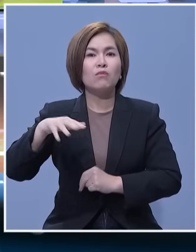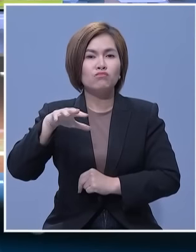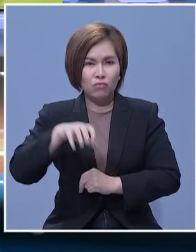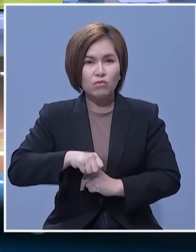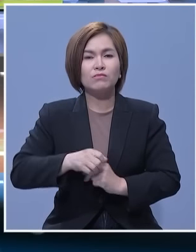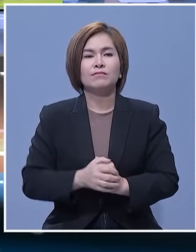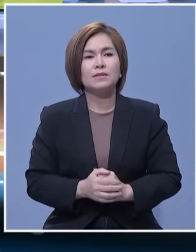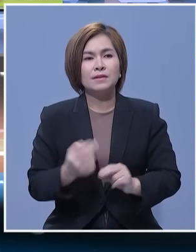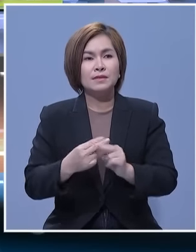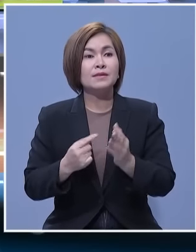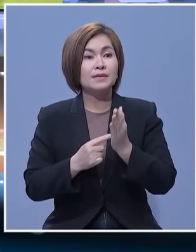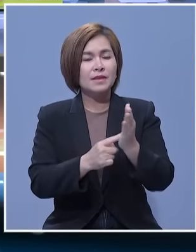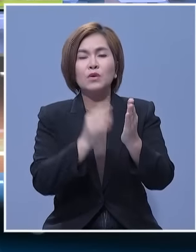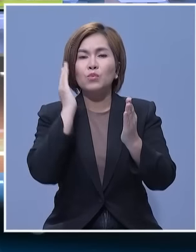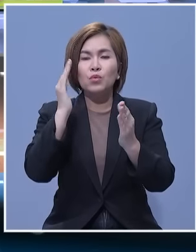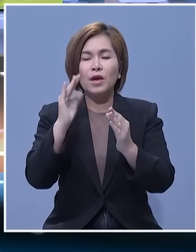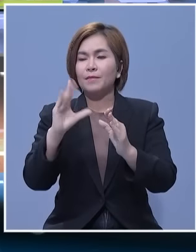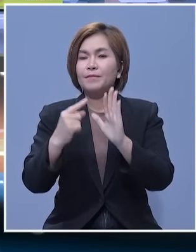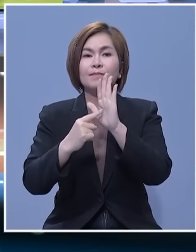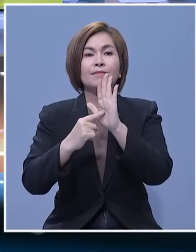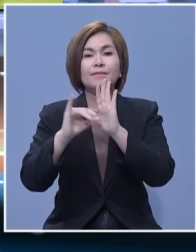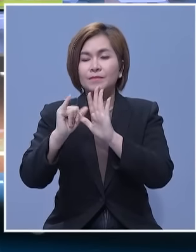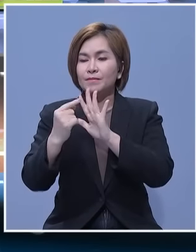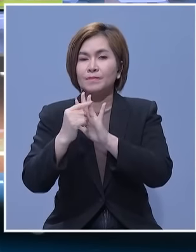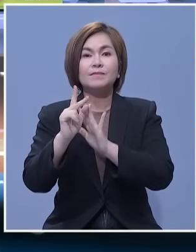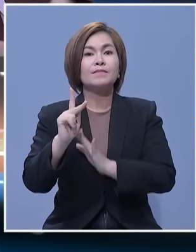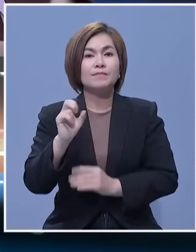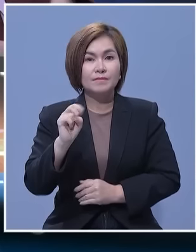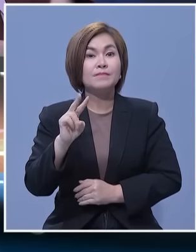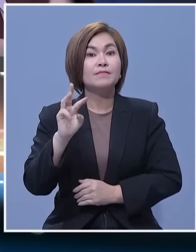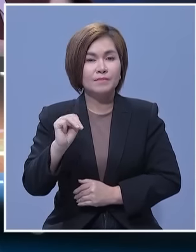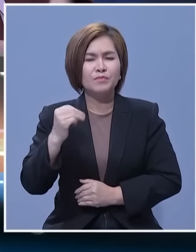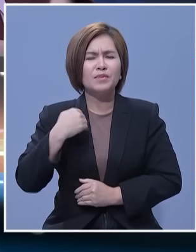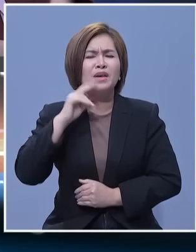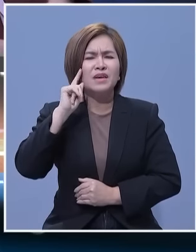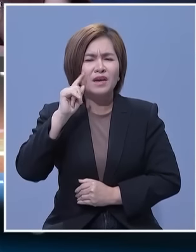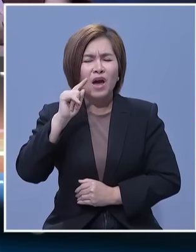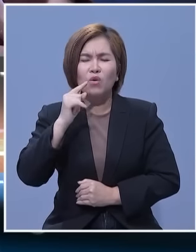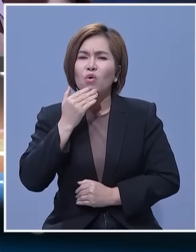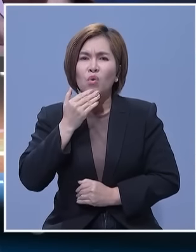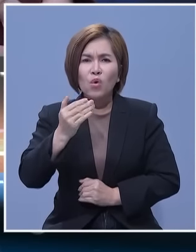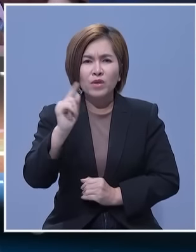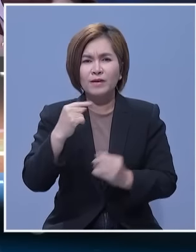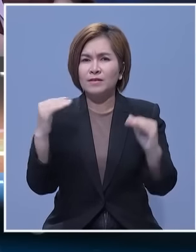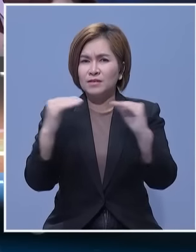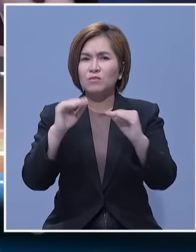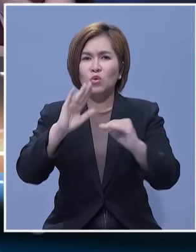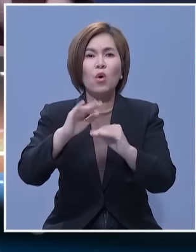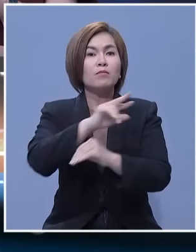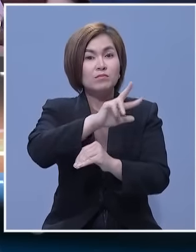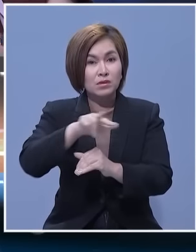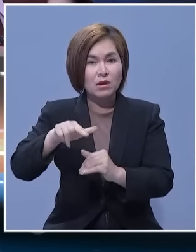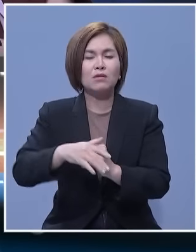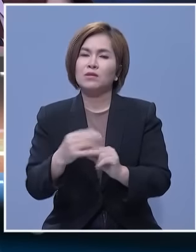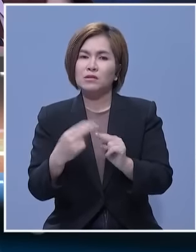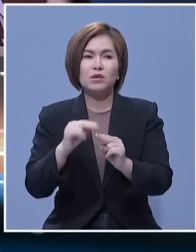เลยจะเสนอชื่อคุณชัยเกษมโลงชิงเก้าอี้นายกคือเมื่อวานนี้มีกระแสข่าวมาตลอดทั้งคืนนะคะว่าโควต้าต้องเป็นของเพื่อไทยและเป็น